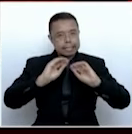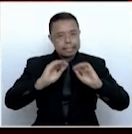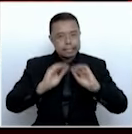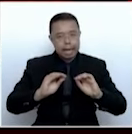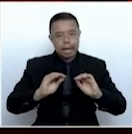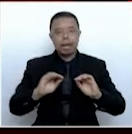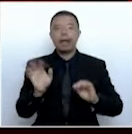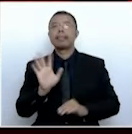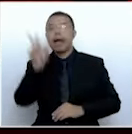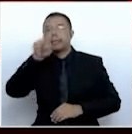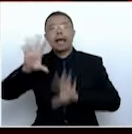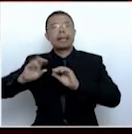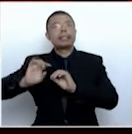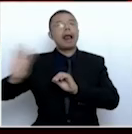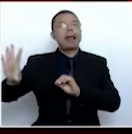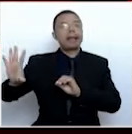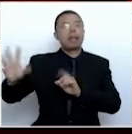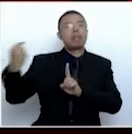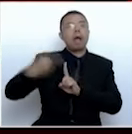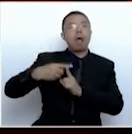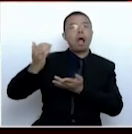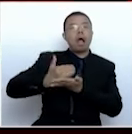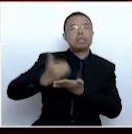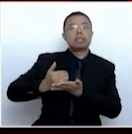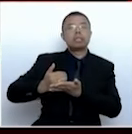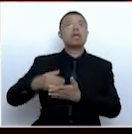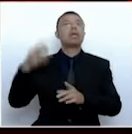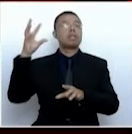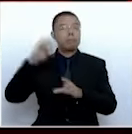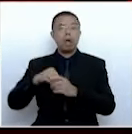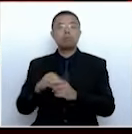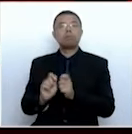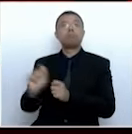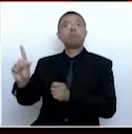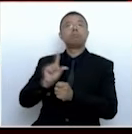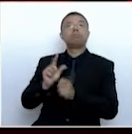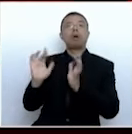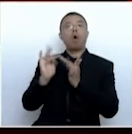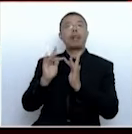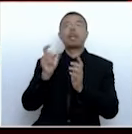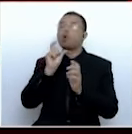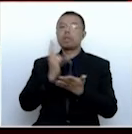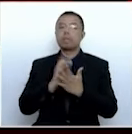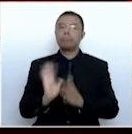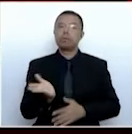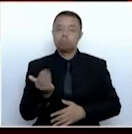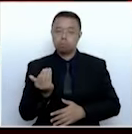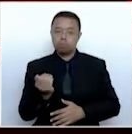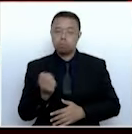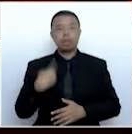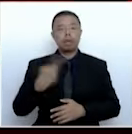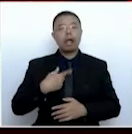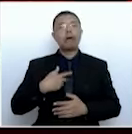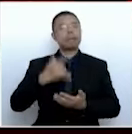tak lagi mencari pekerjaan sampingan, bahkan terjerat pinjol demi bisa bertahan hidup.